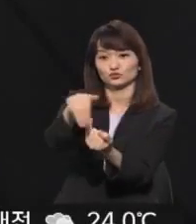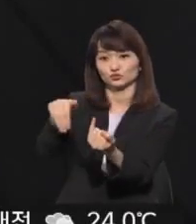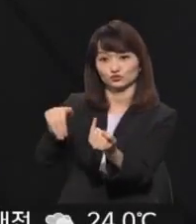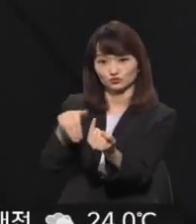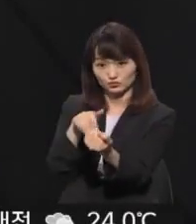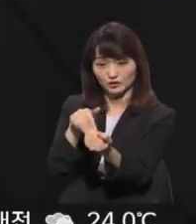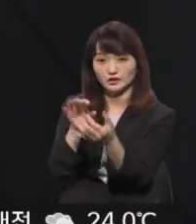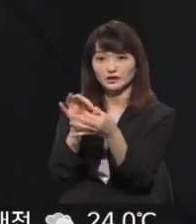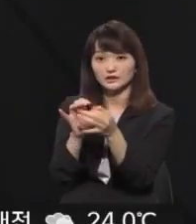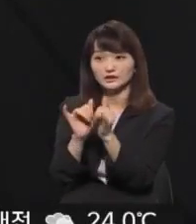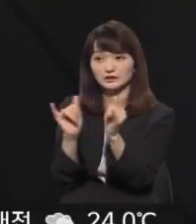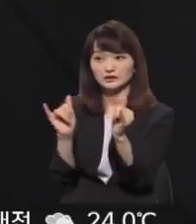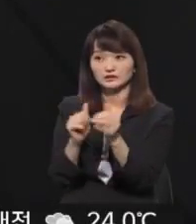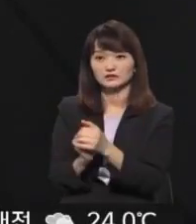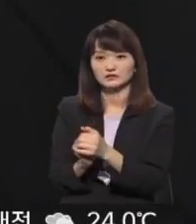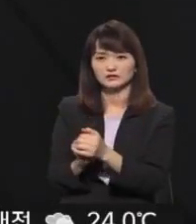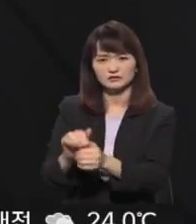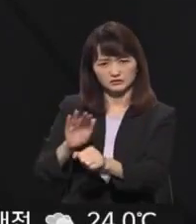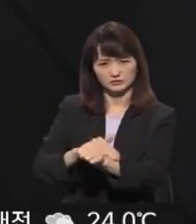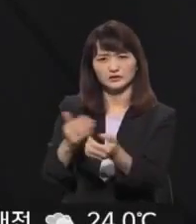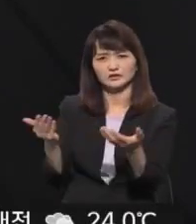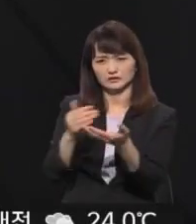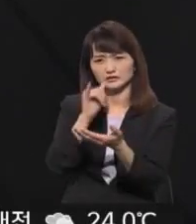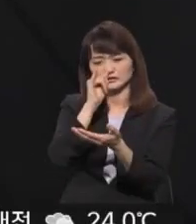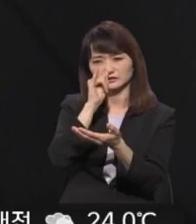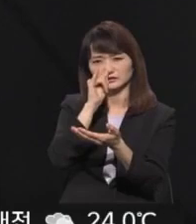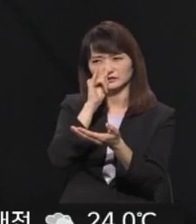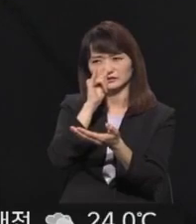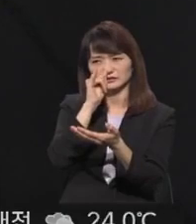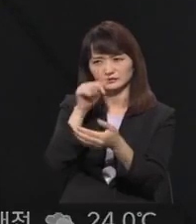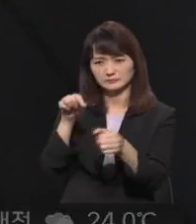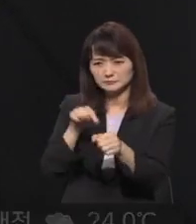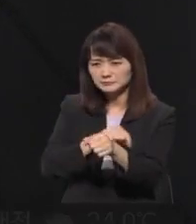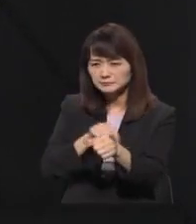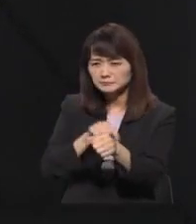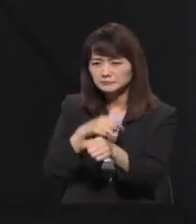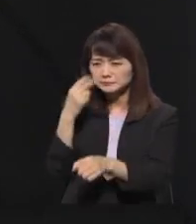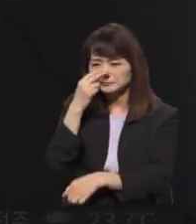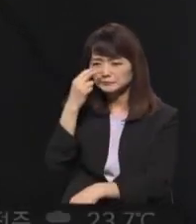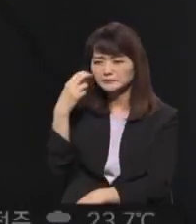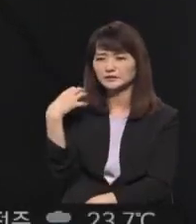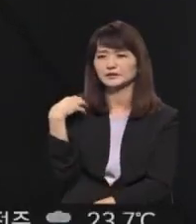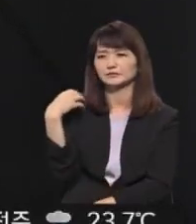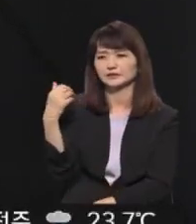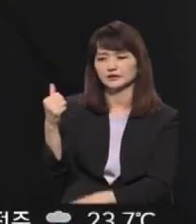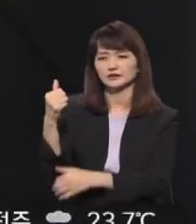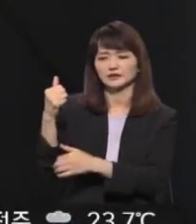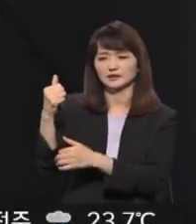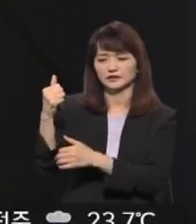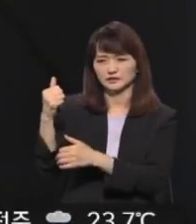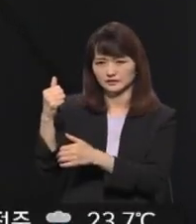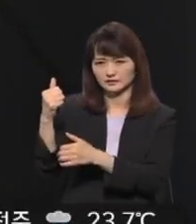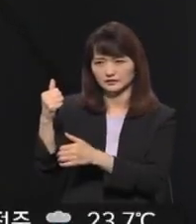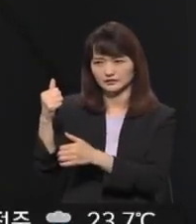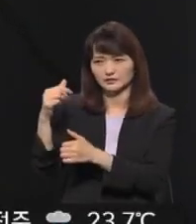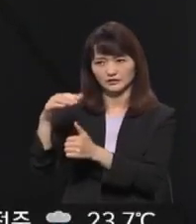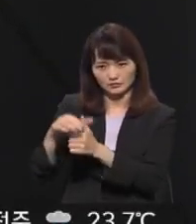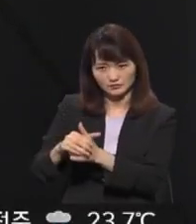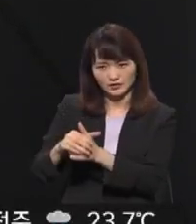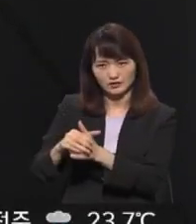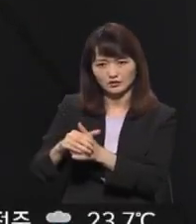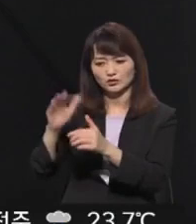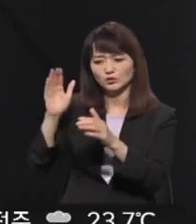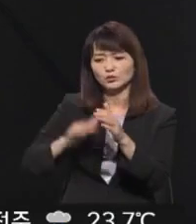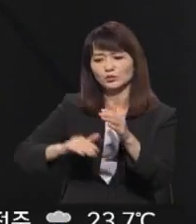이런 이런 문제를 일으킬 수 있기 때문에 우리가 특별감찰관을 두거나 아무튼 공직기간 또 감찰을 하거나